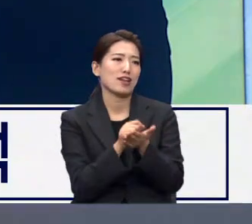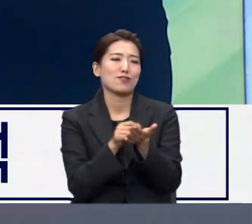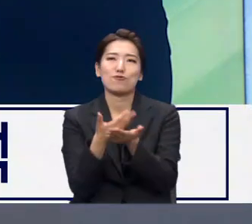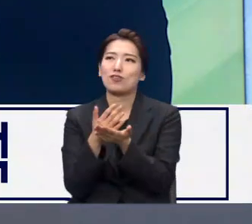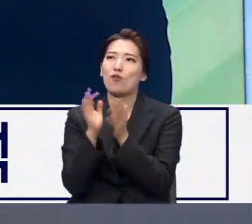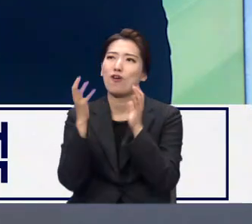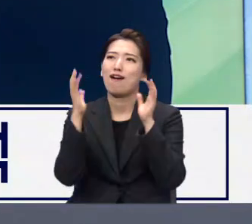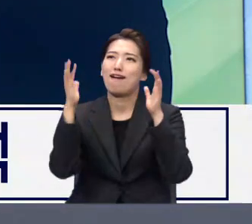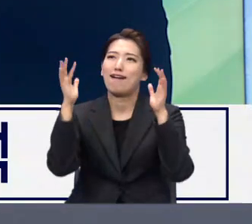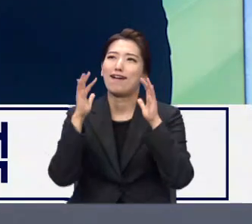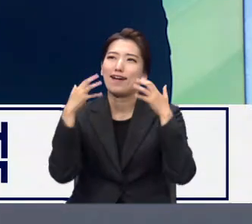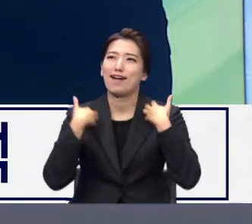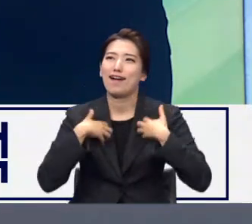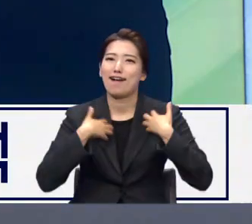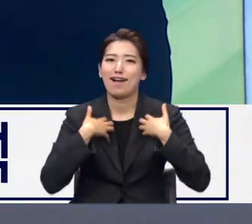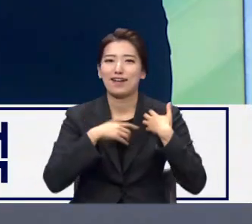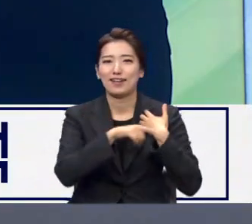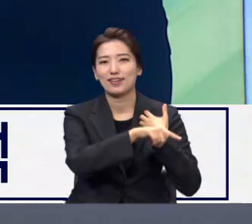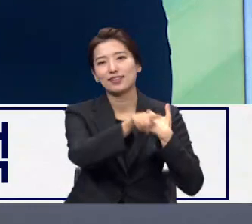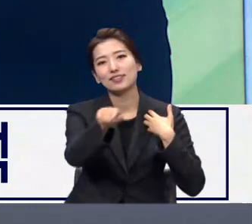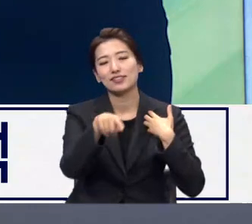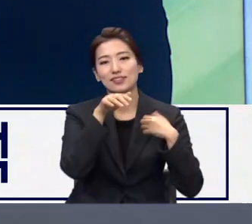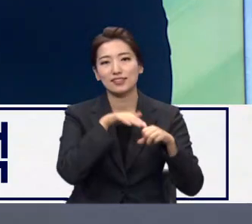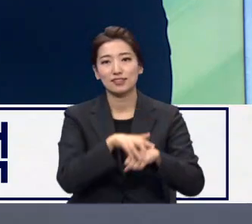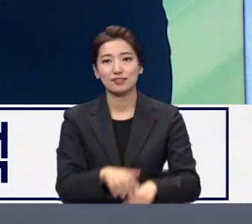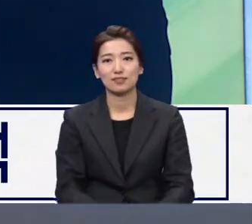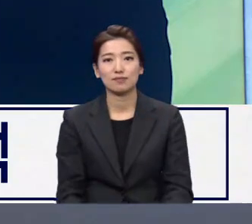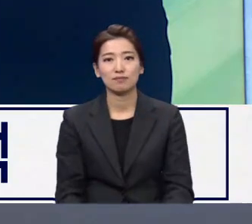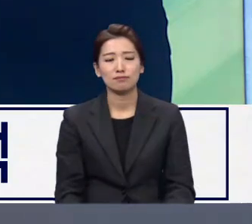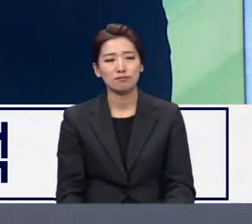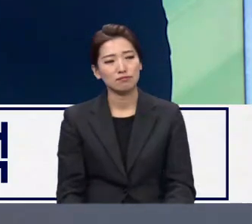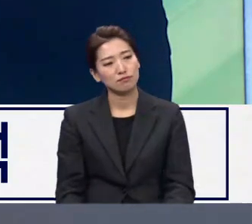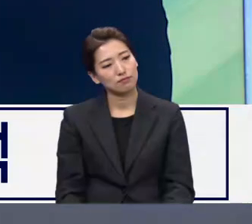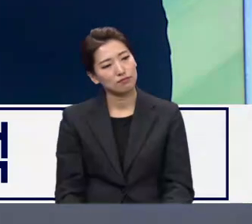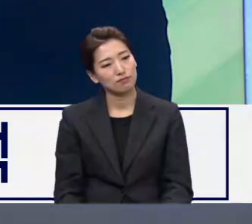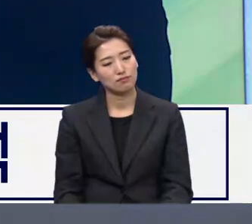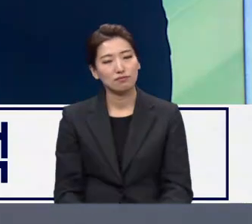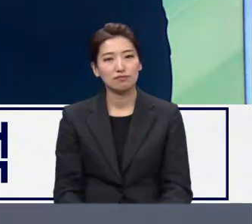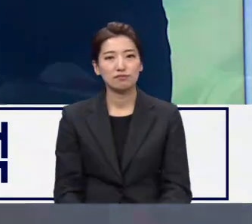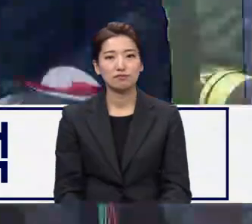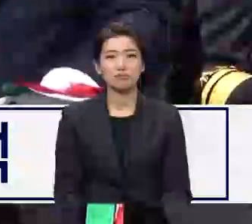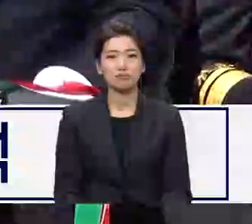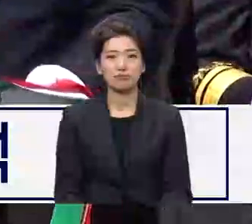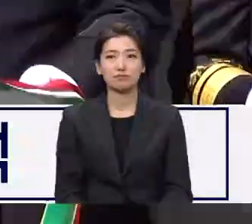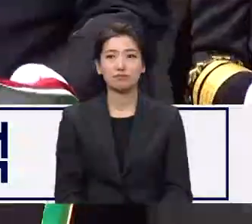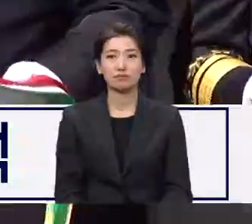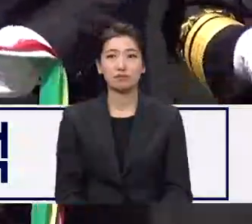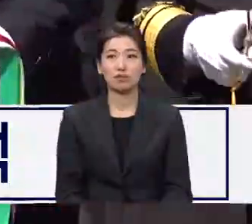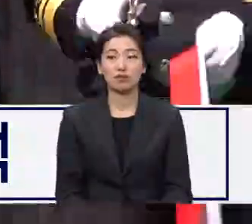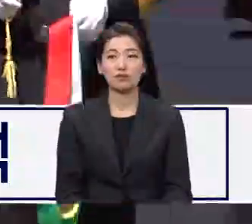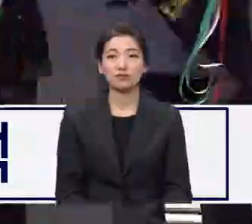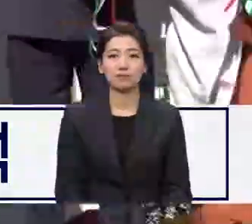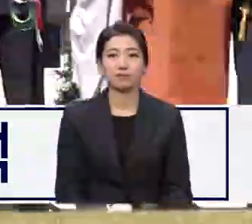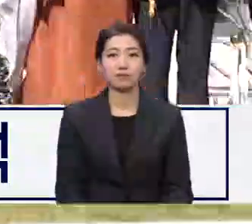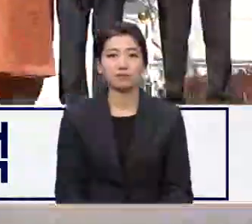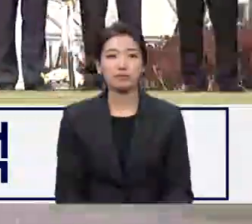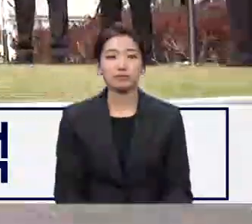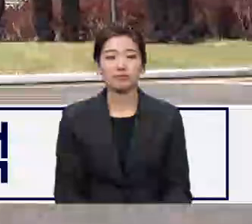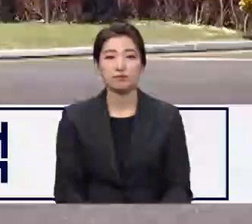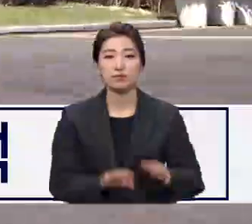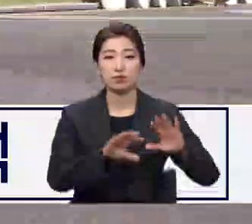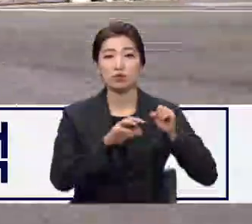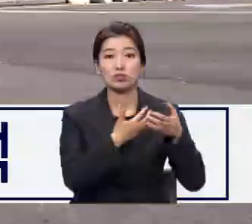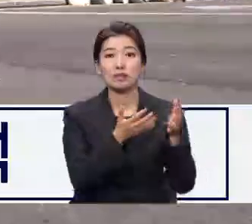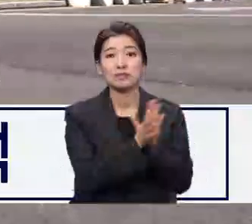주세요 지금 얘기를 한 겁니다 근데 이걸 보면 최변호사 님 사실 국민의 힘 지지율이 민주당보다 지금 전국적으로 좀